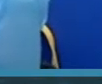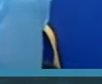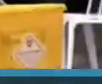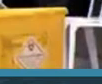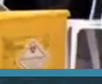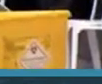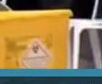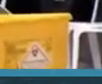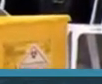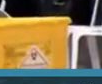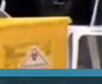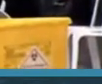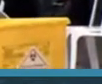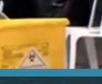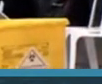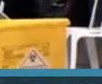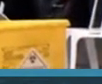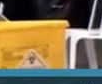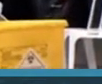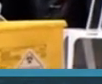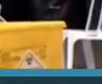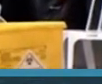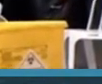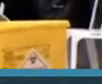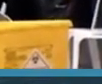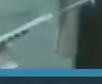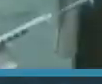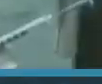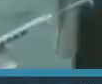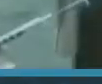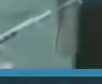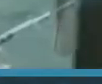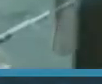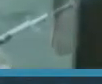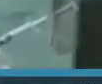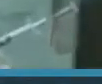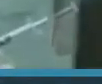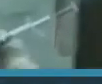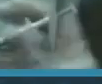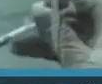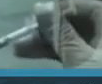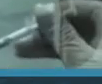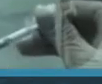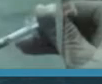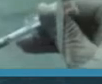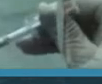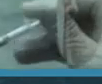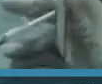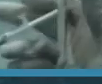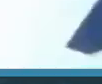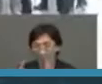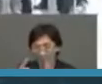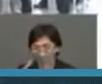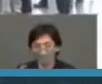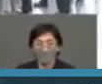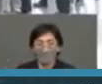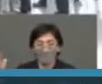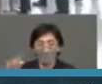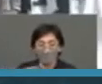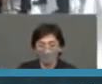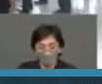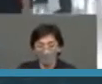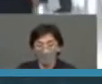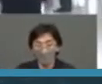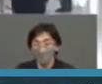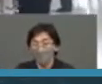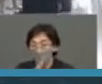ฉีดได้ก็ควรจะฉีดมันจะได้ลดความเสี่ยงทั้งครอบครัวทั้งตัวเด็กเองแล้วก็ทั้งการติดเชื้อ ขณะที่พลเอกประยุท